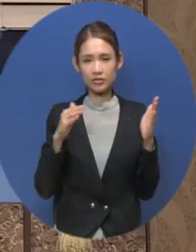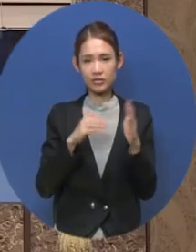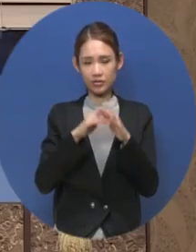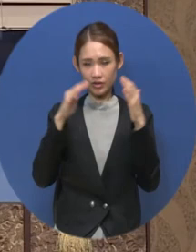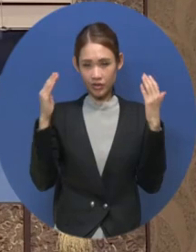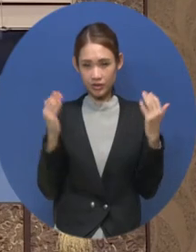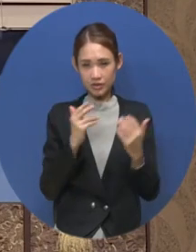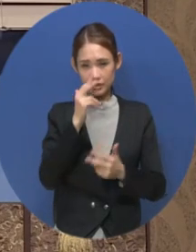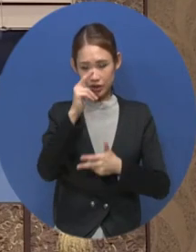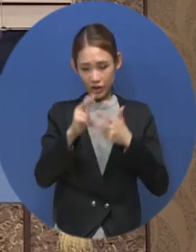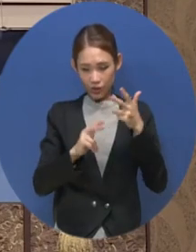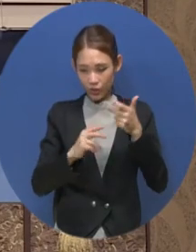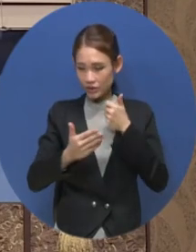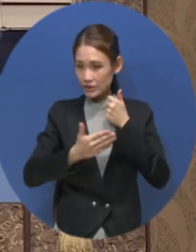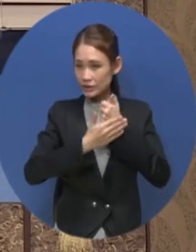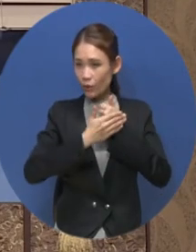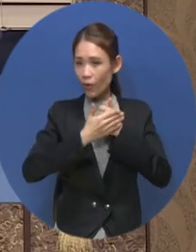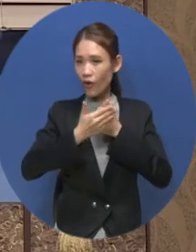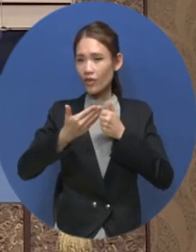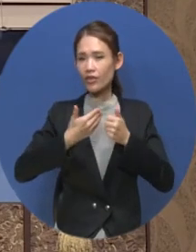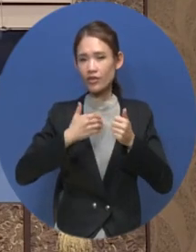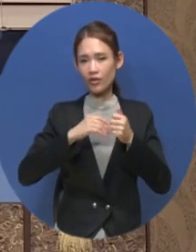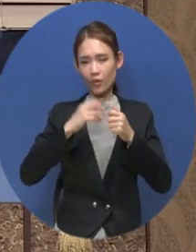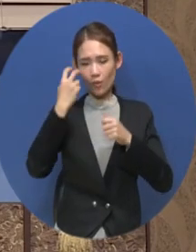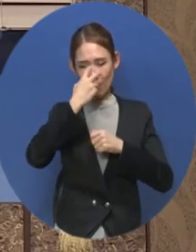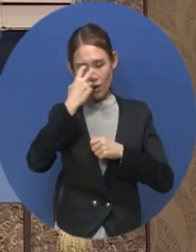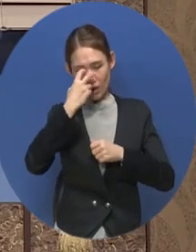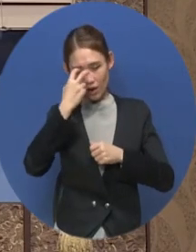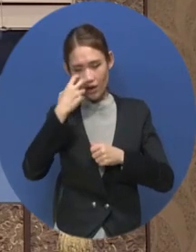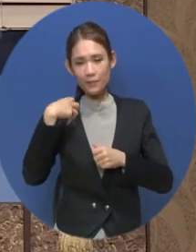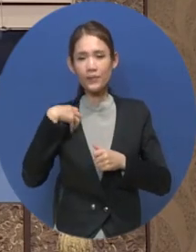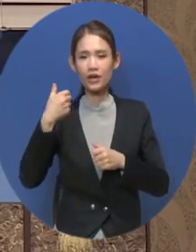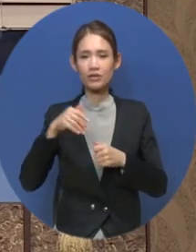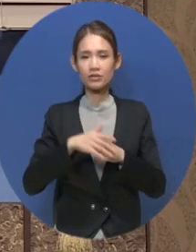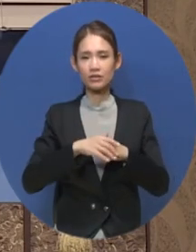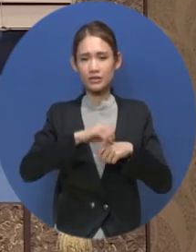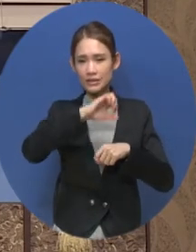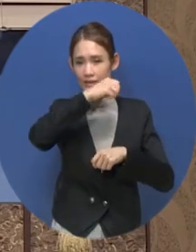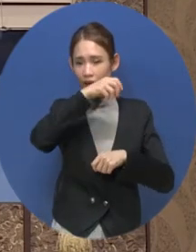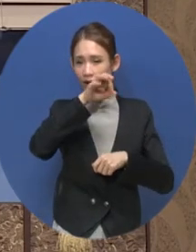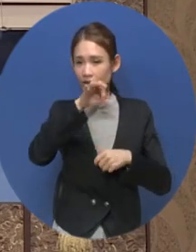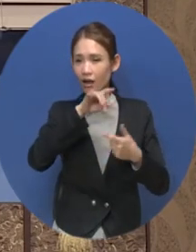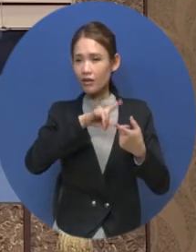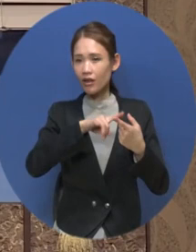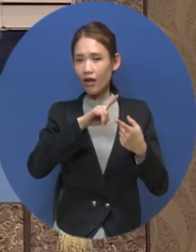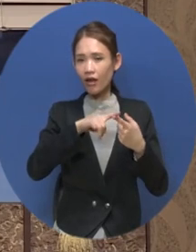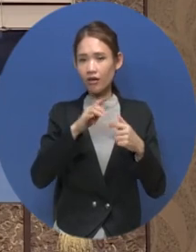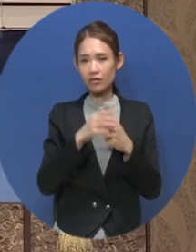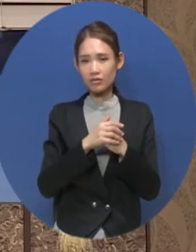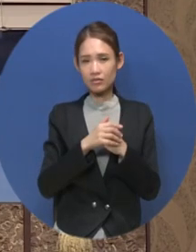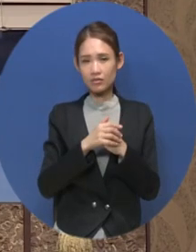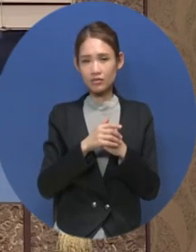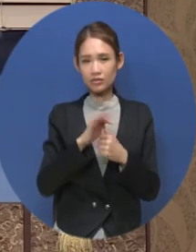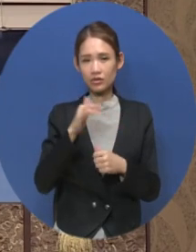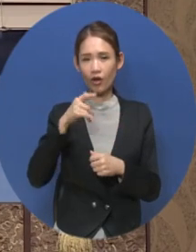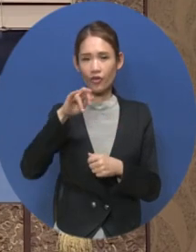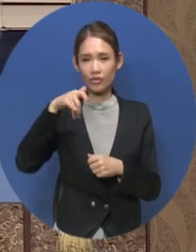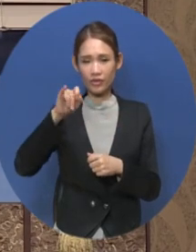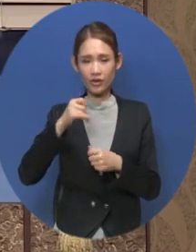모든 사업을 지원해주면서 관리하고 했었는데 네. 이제는 예산이라든지 이런 부분을 턴키로